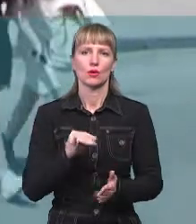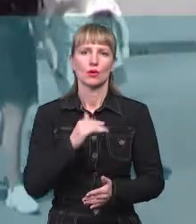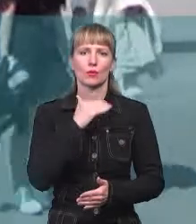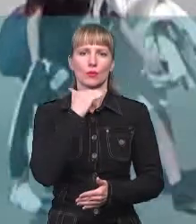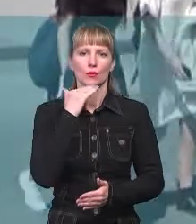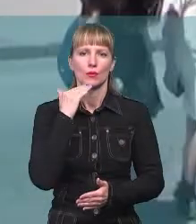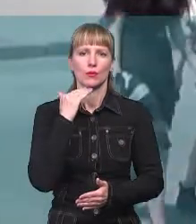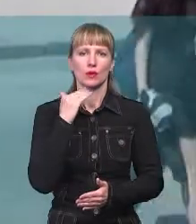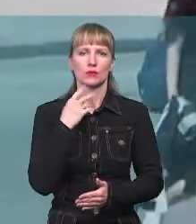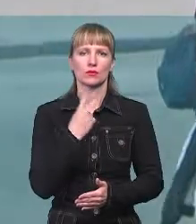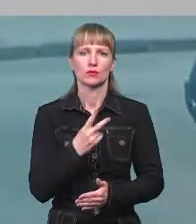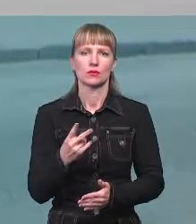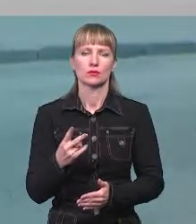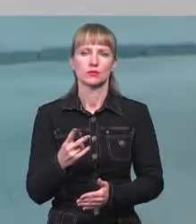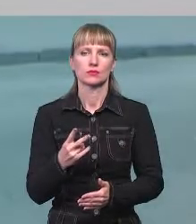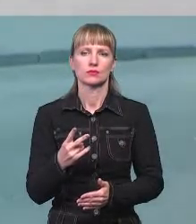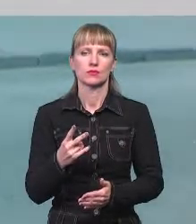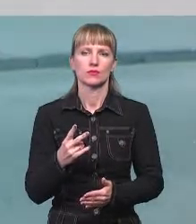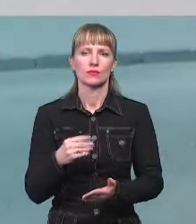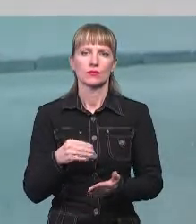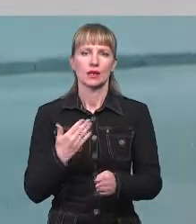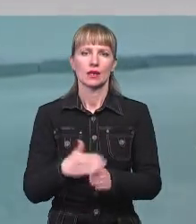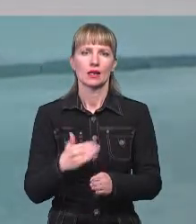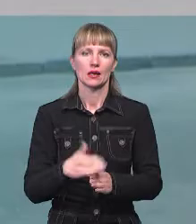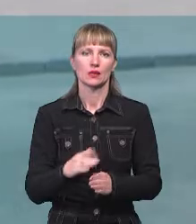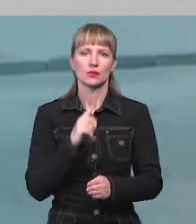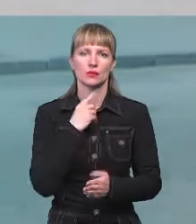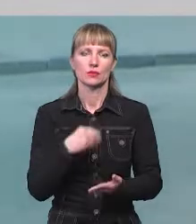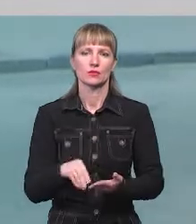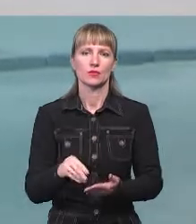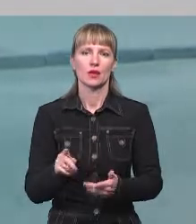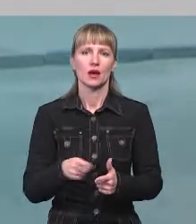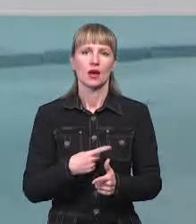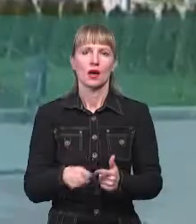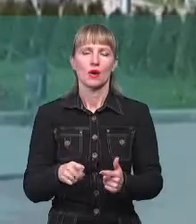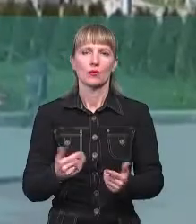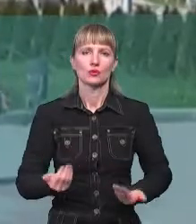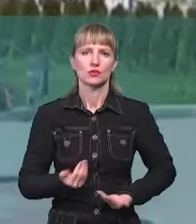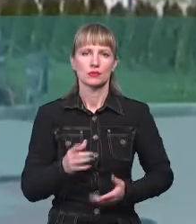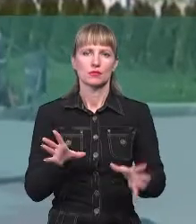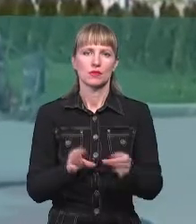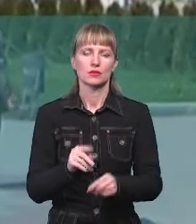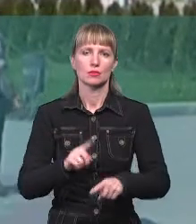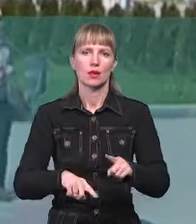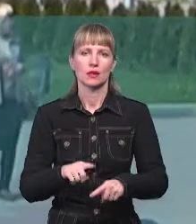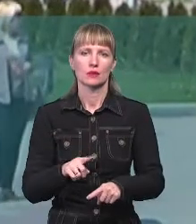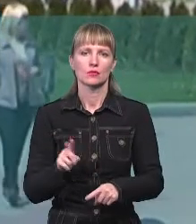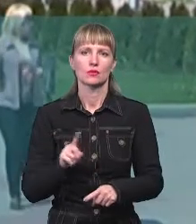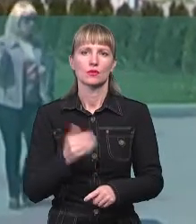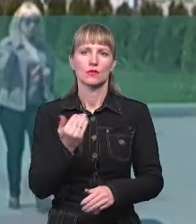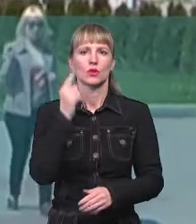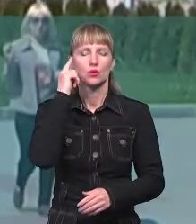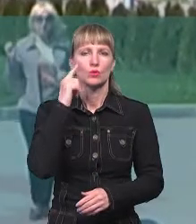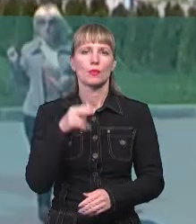Багатьом людям доводиться брати житло в кредит або жити просто з батьками. Чи чули ви про